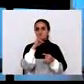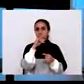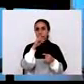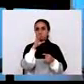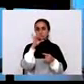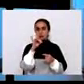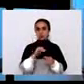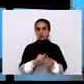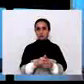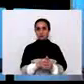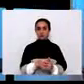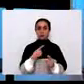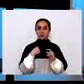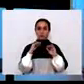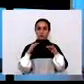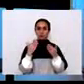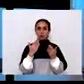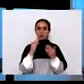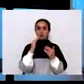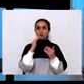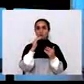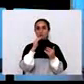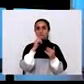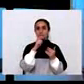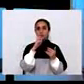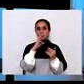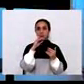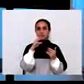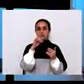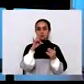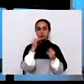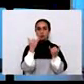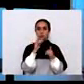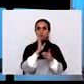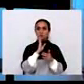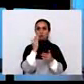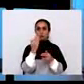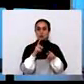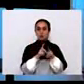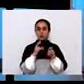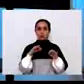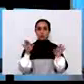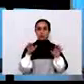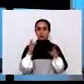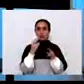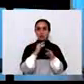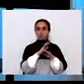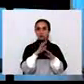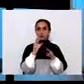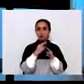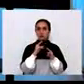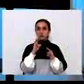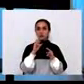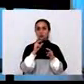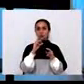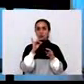«ни». Я бы советовала вам почитать фэнтези о Тане Гроттер, удивительной девочке, которая летает не на метле, а на